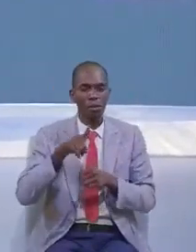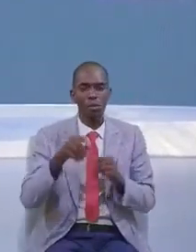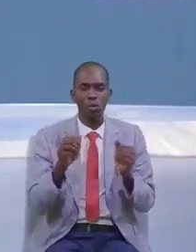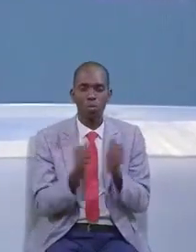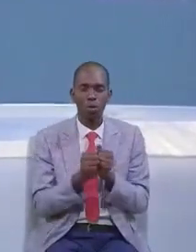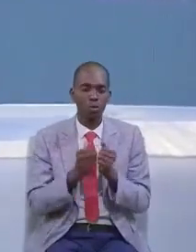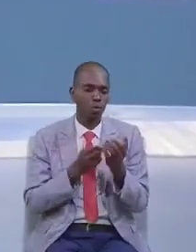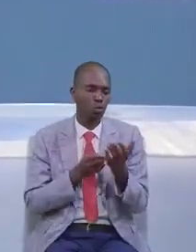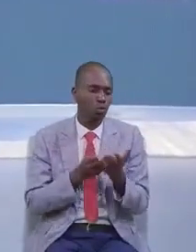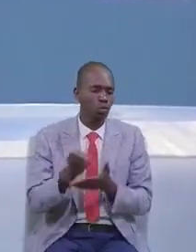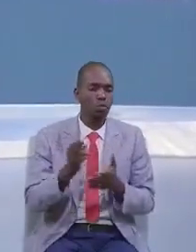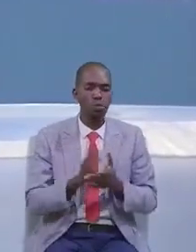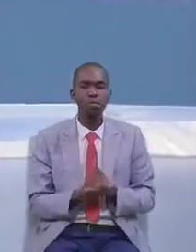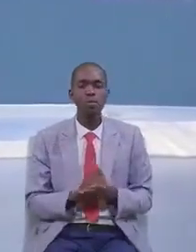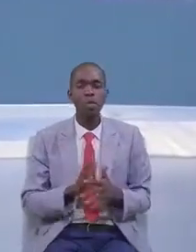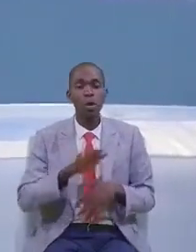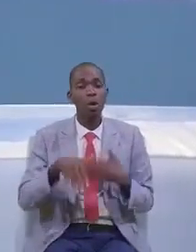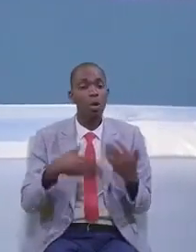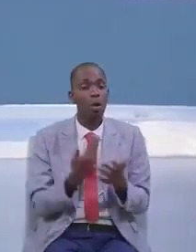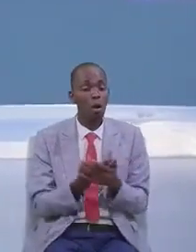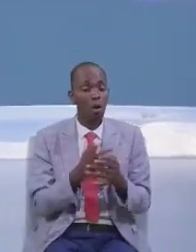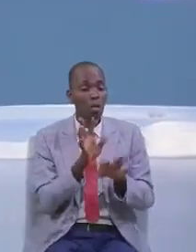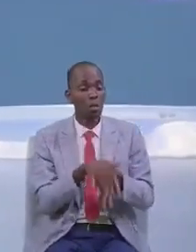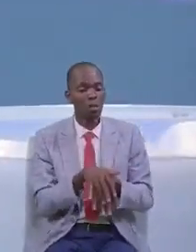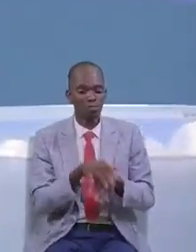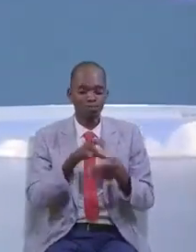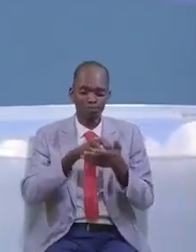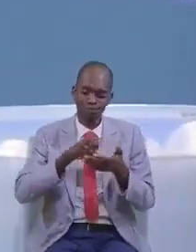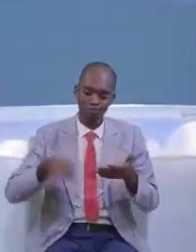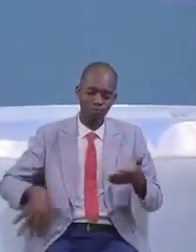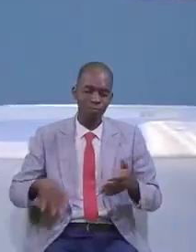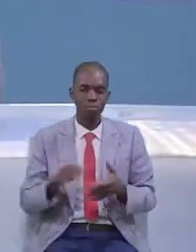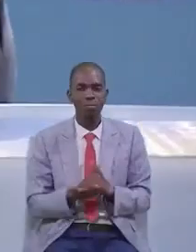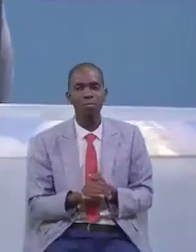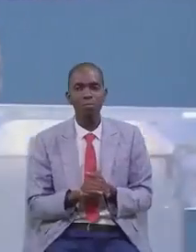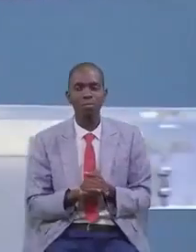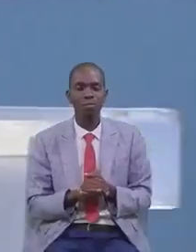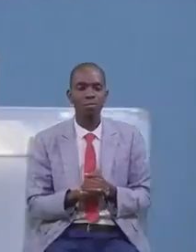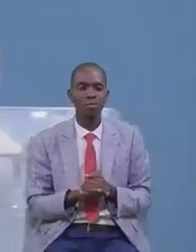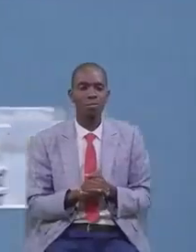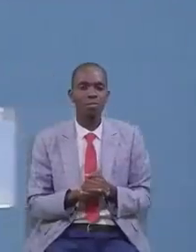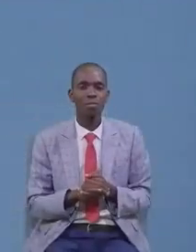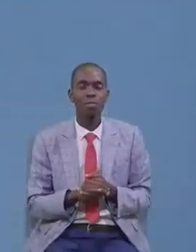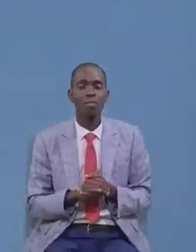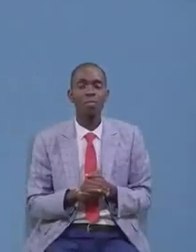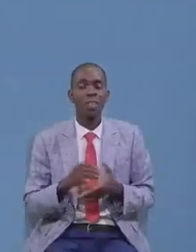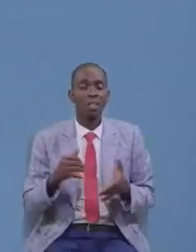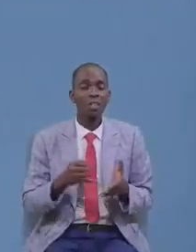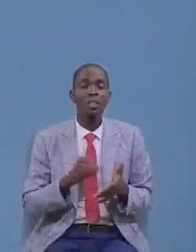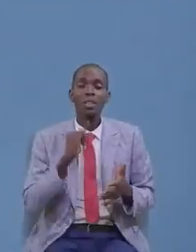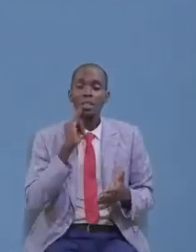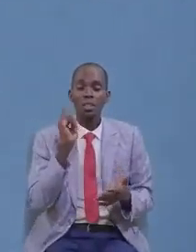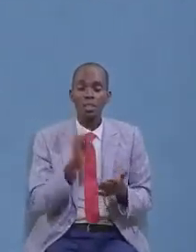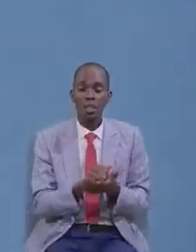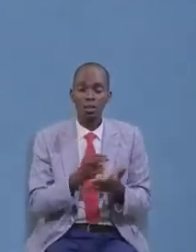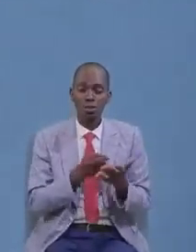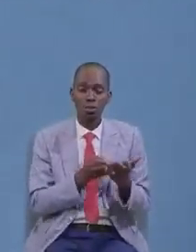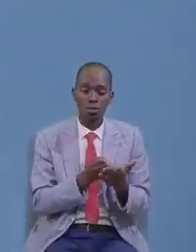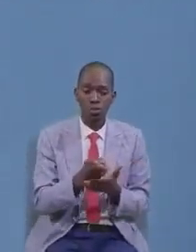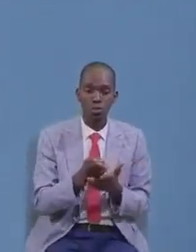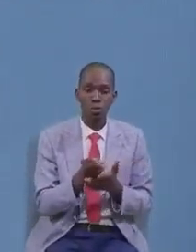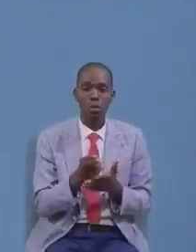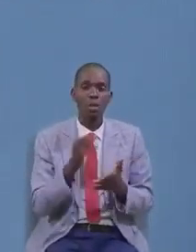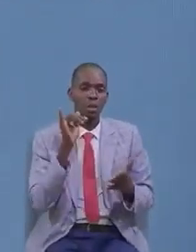మిమ్మల్ని నింపుతాను. All deception gone. సమస్త మోసం వెళ్ళిపోతుంది. It is that truth. అది ఏ సత్యం.